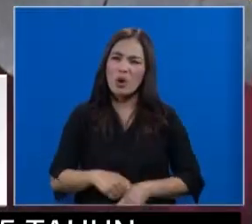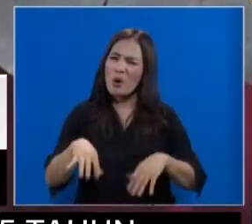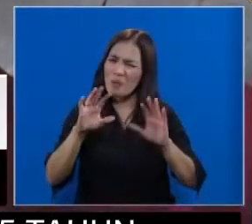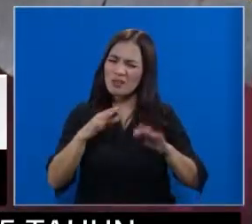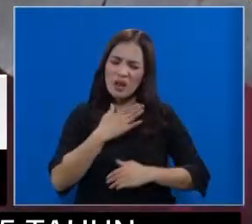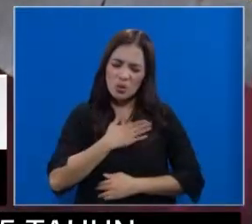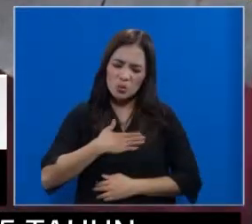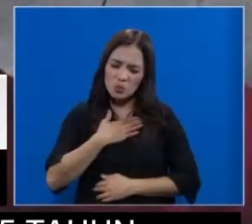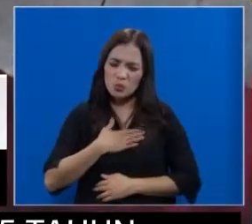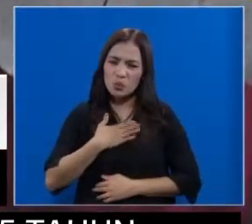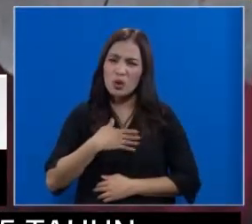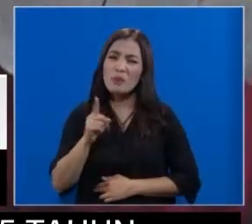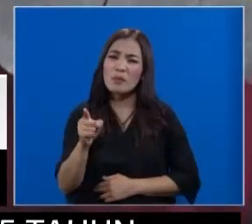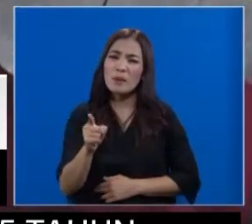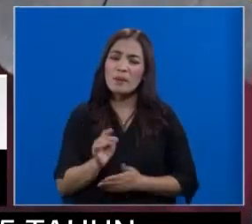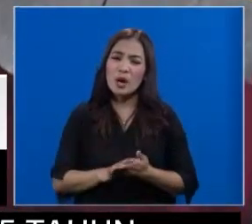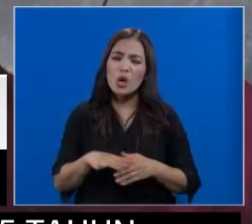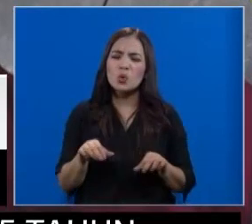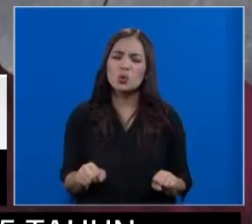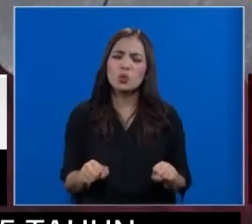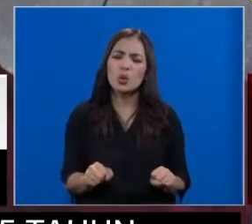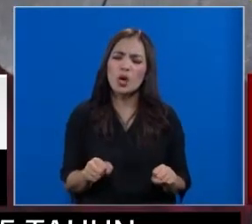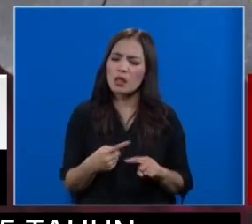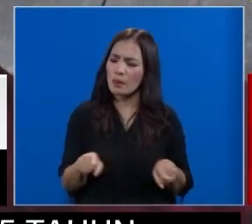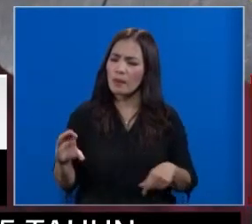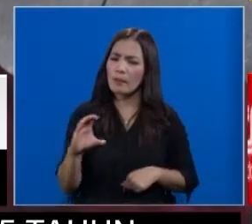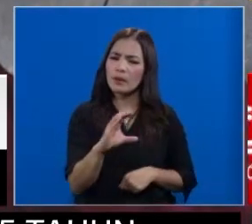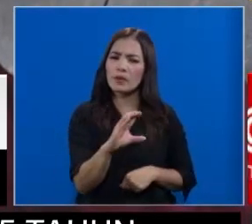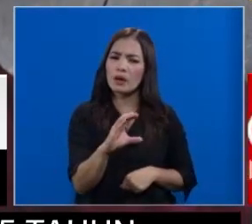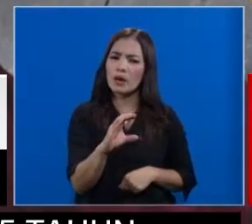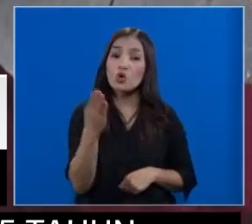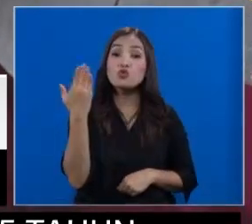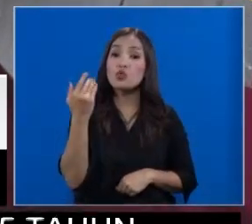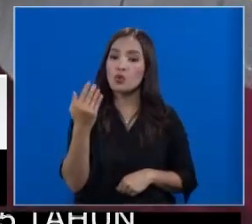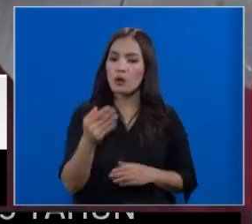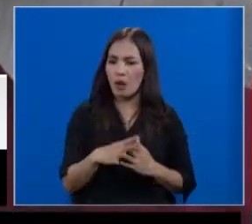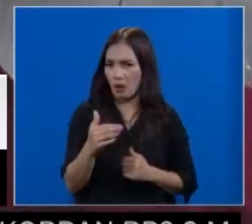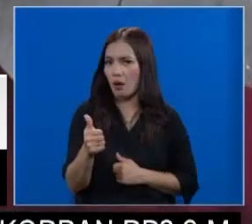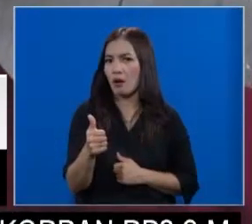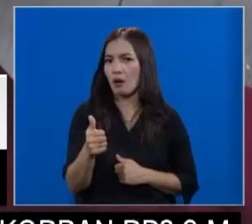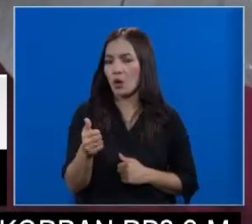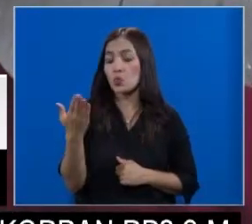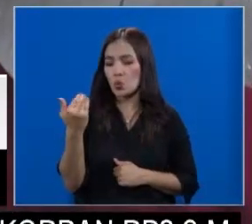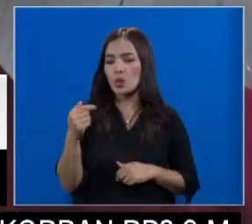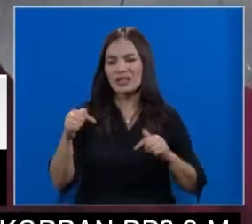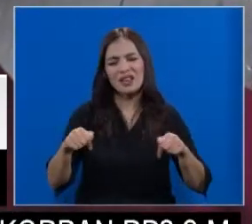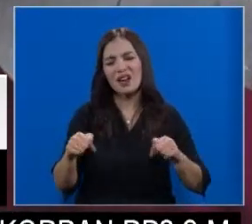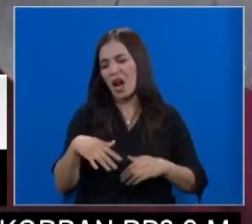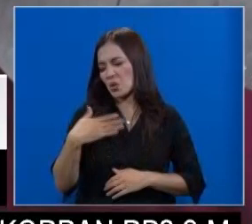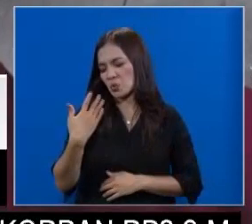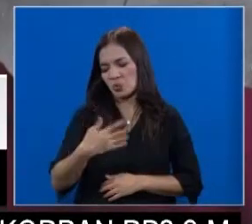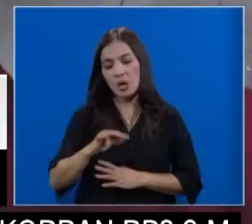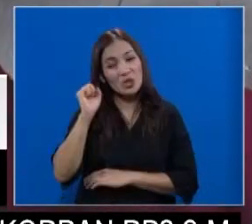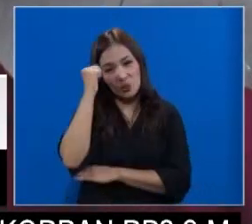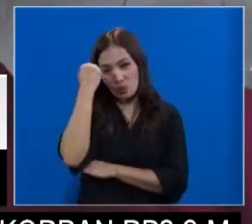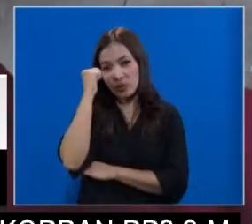lah mas. Karena dulu-dulu lagi masih banyak becak malah enak tukang beca gitu. Ya bisa alhamdulillah bisa buat